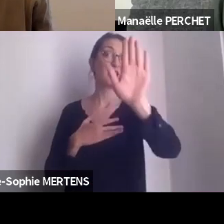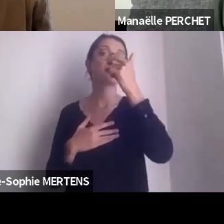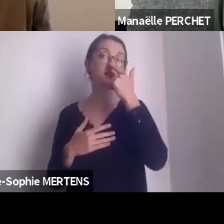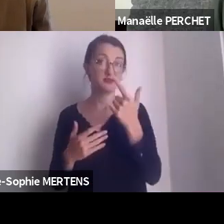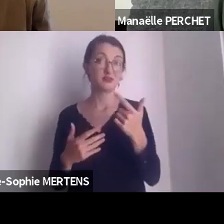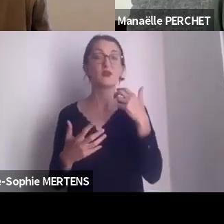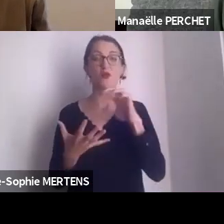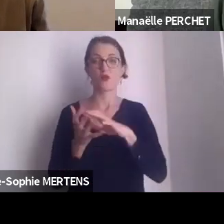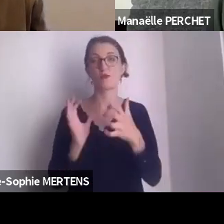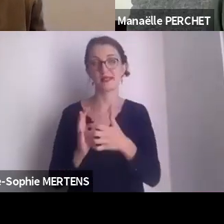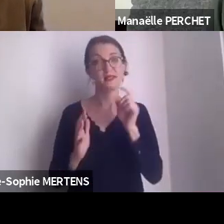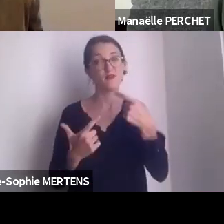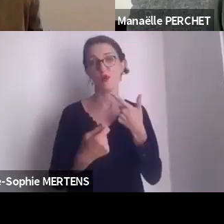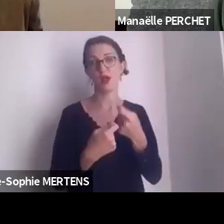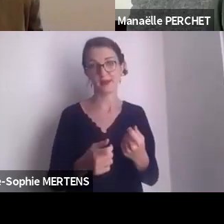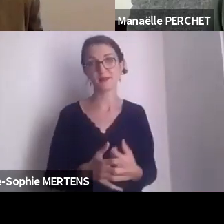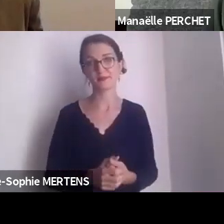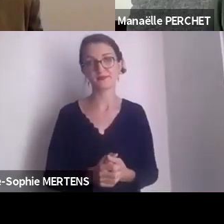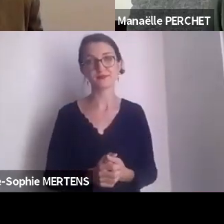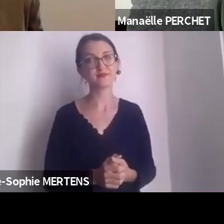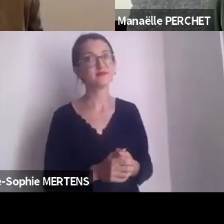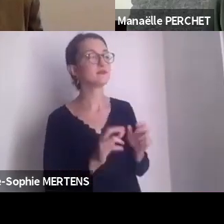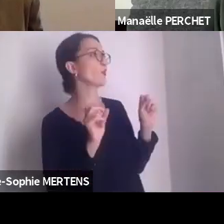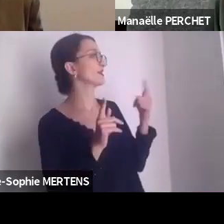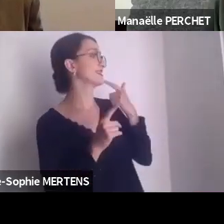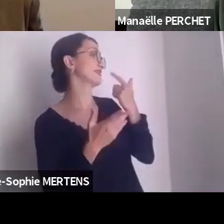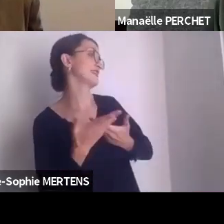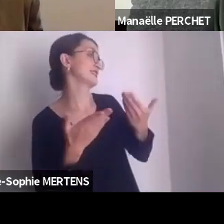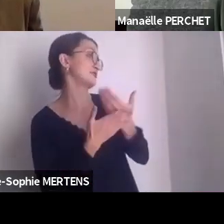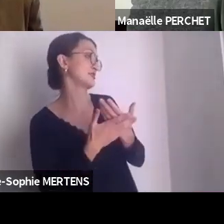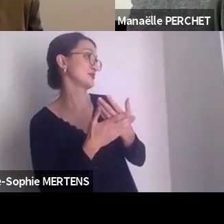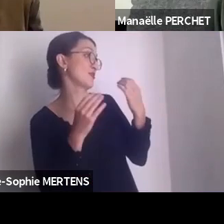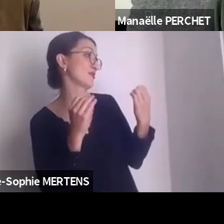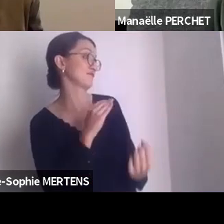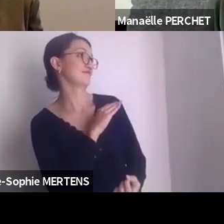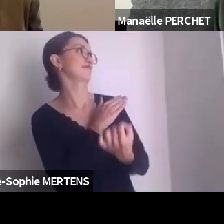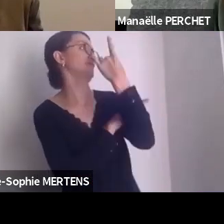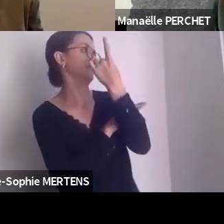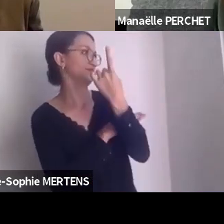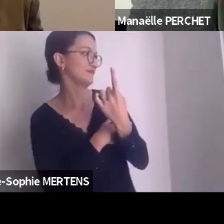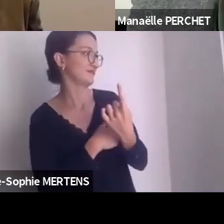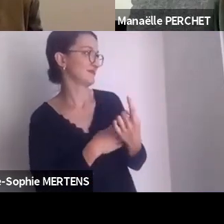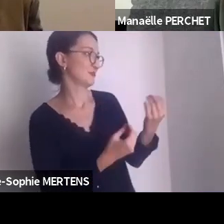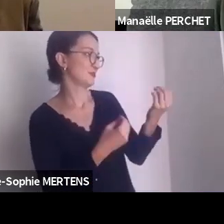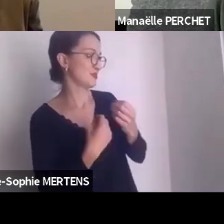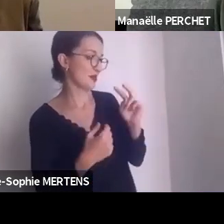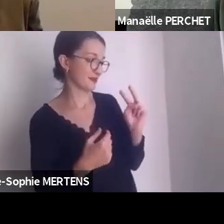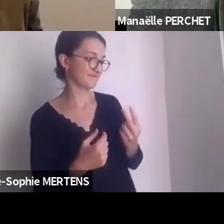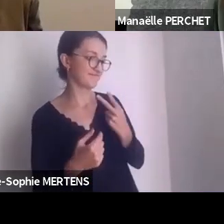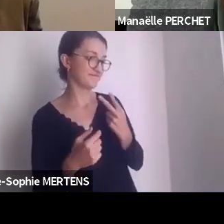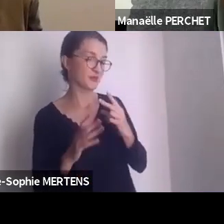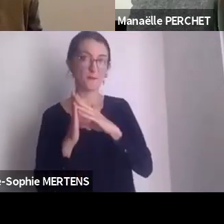s'adapter. Ok, donc ça permet finalement les situations exceptionnelles de remettre en question finalement le